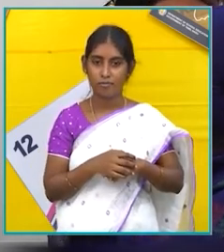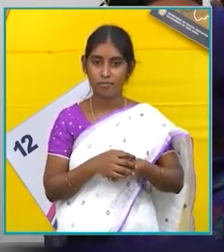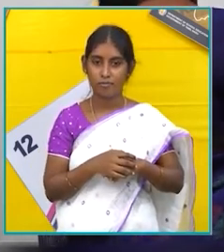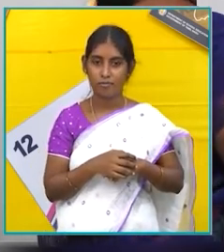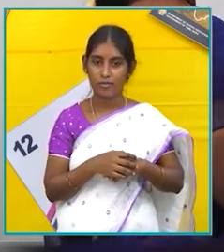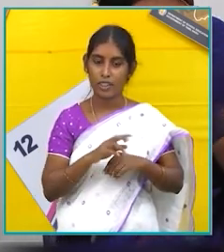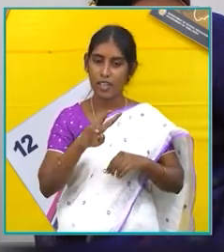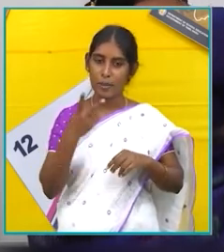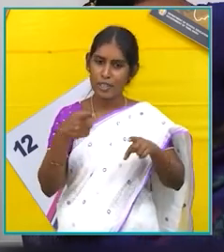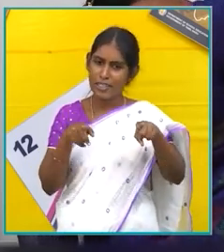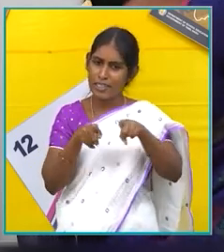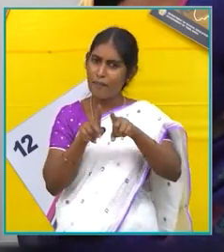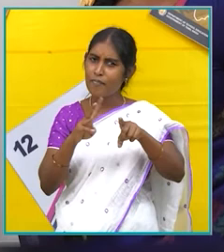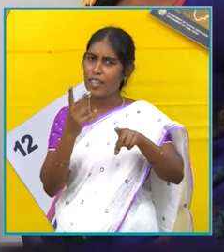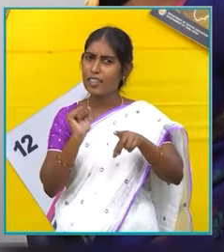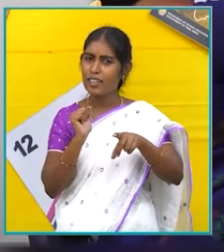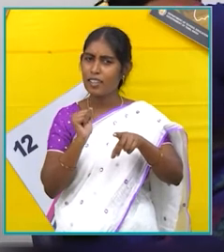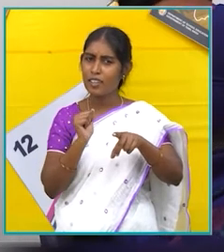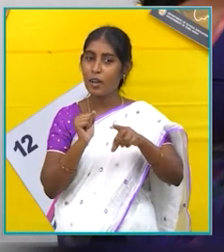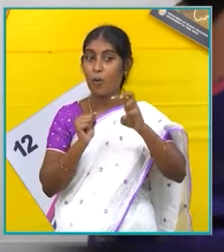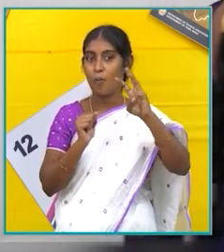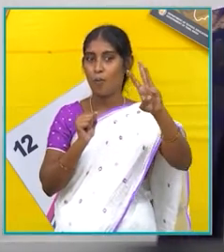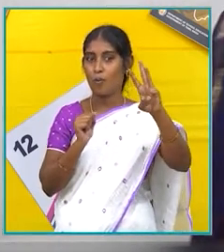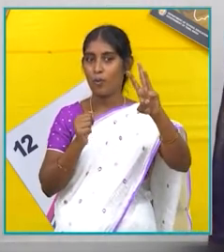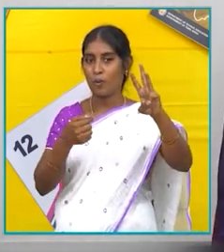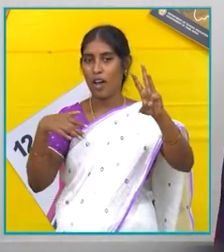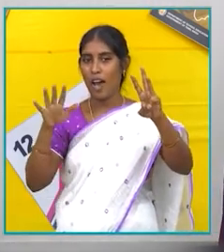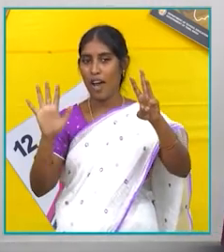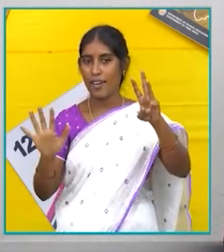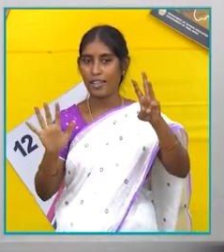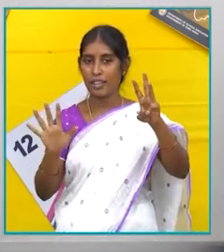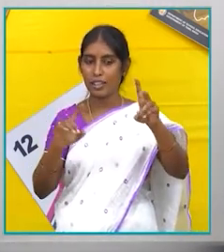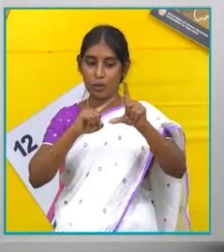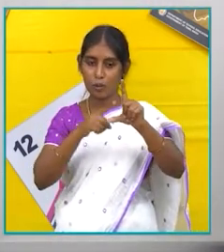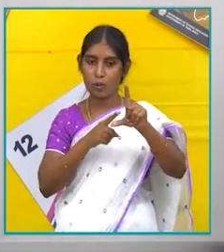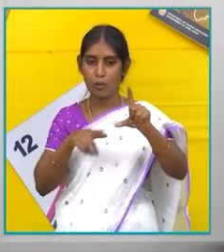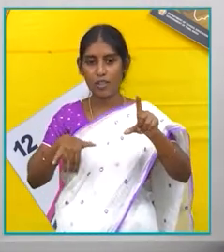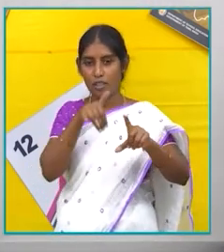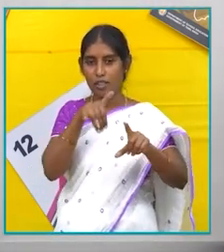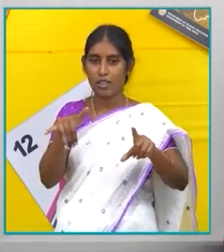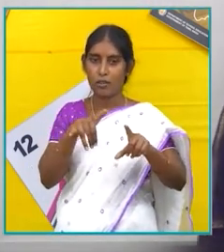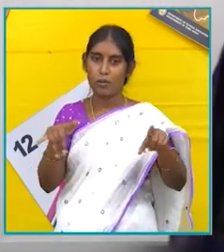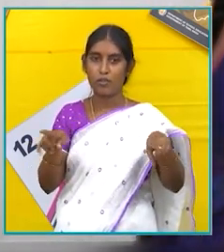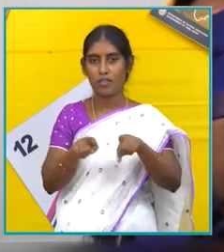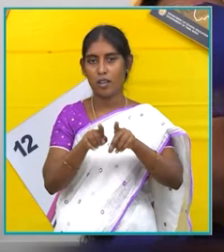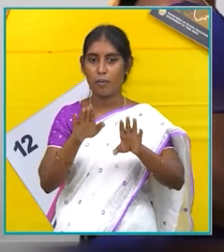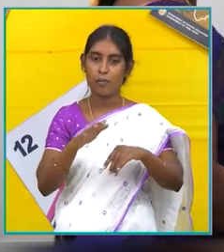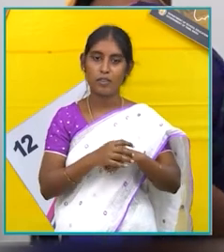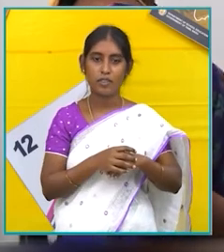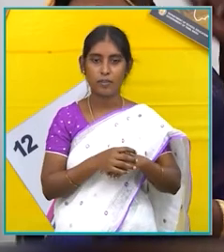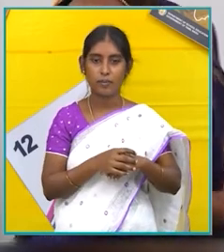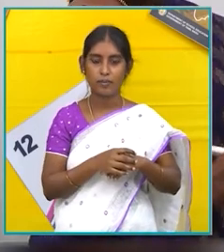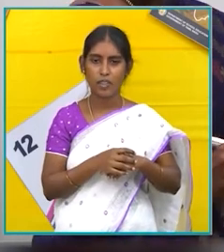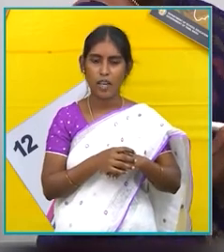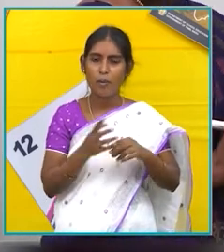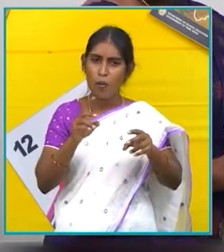இருக்கும். அதே மாதிரி இன்னொரு ஜோடி எது? கோணம் 3ம் கோணம் 5ம். ஸோ இது ரெண்டும் வந்து சமமாக இருக்கிறது.